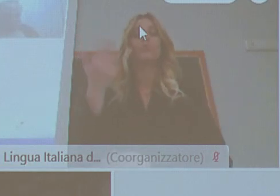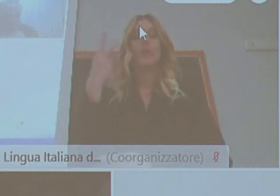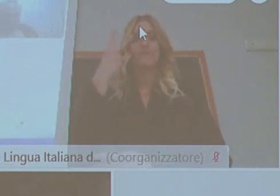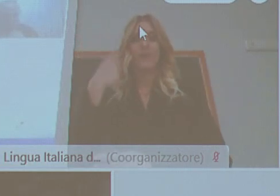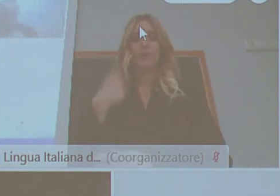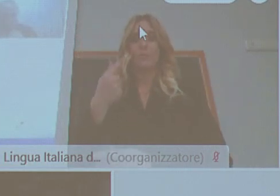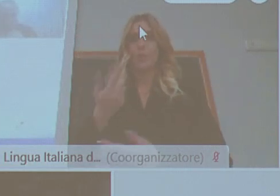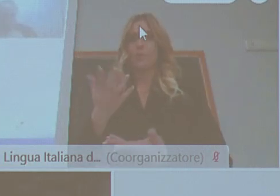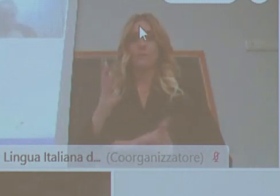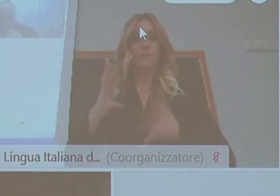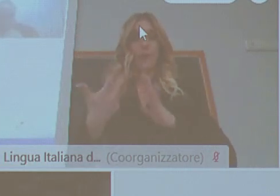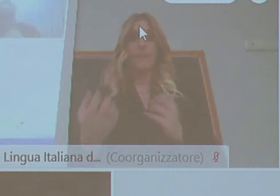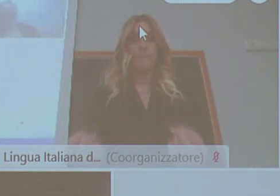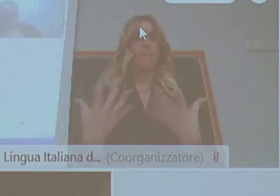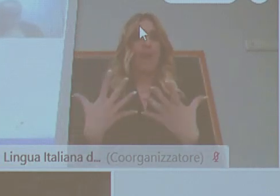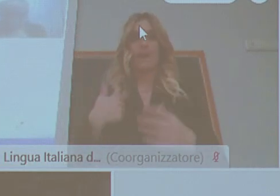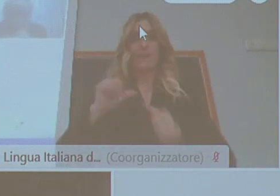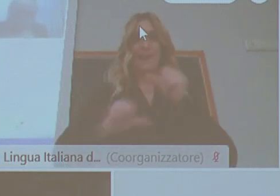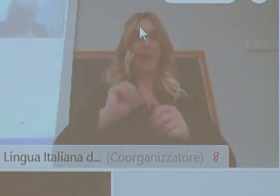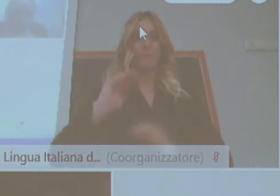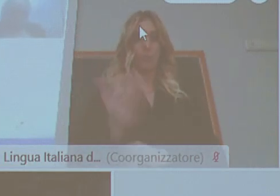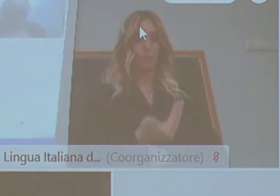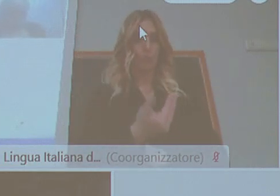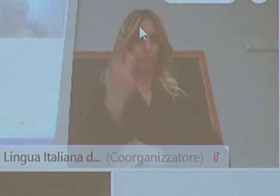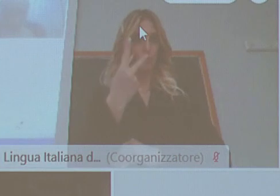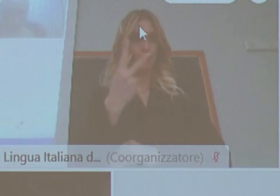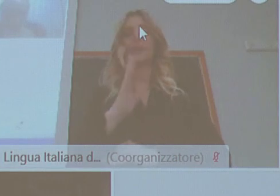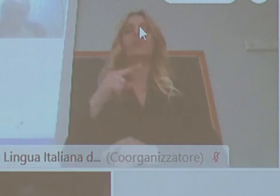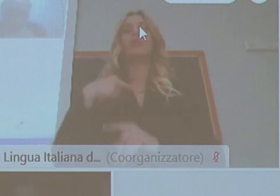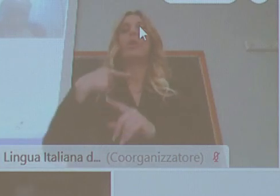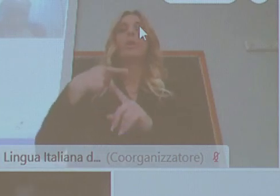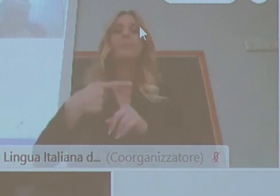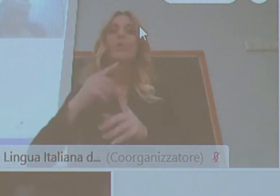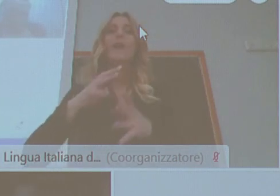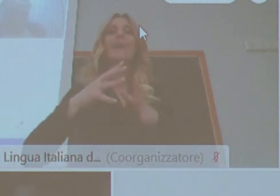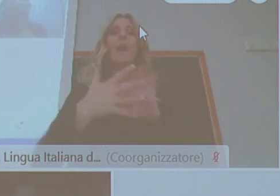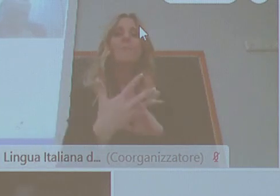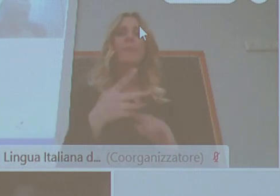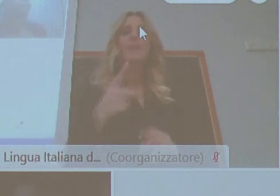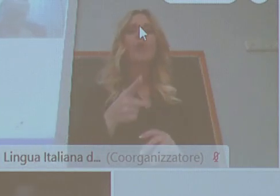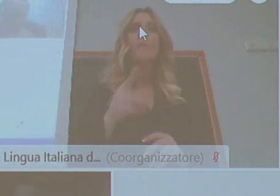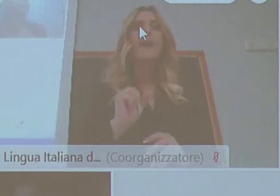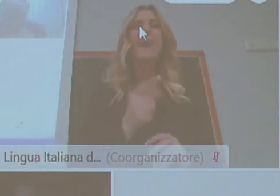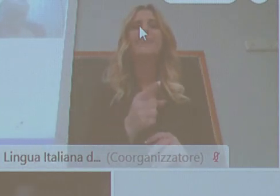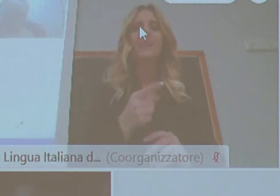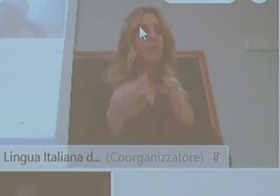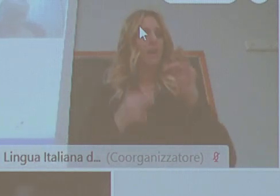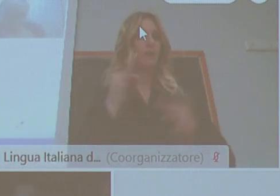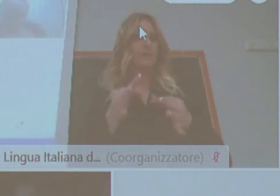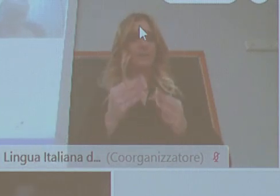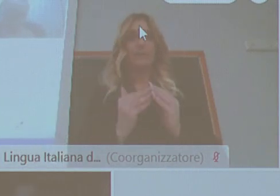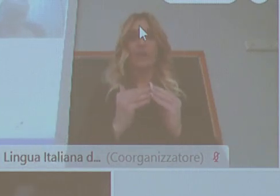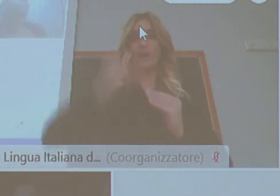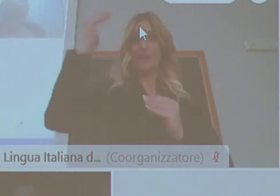sconvolgerà tutto. E il cambiamento di paradigma è questo, che dalla crescita, dallo